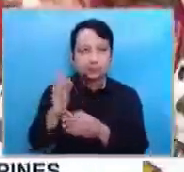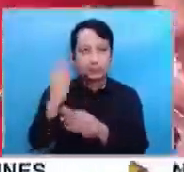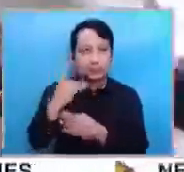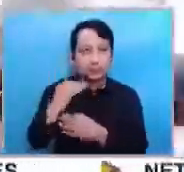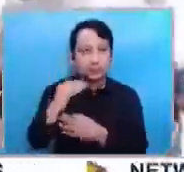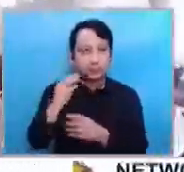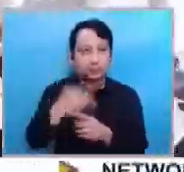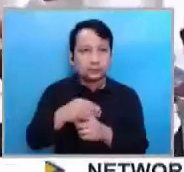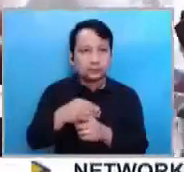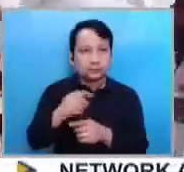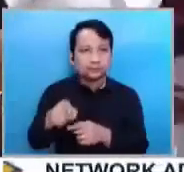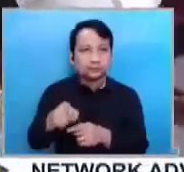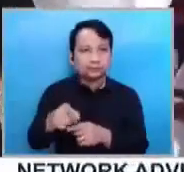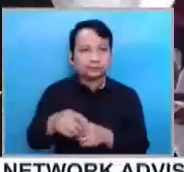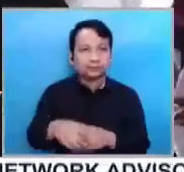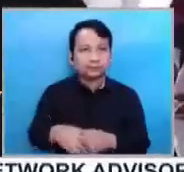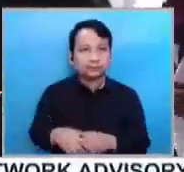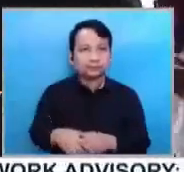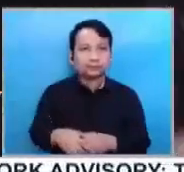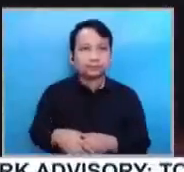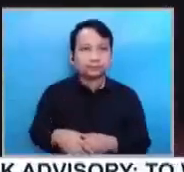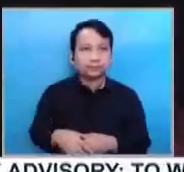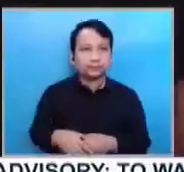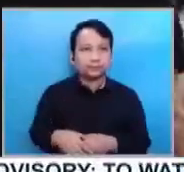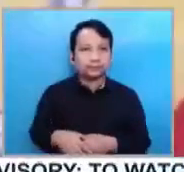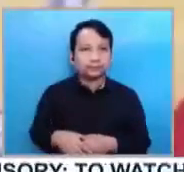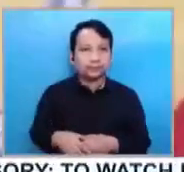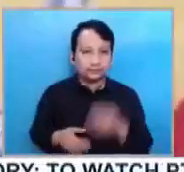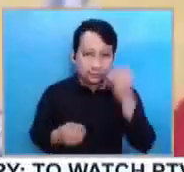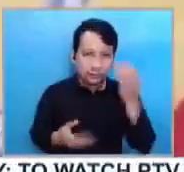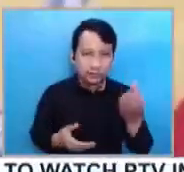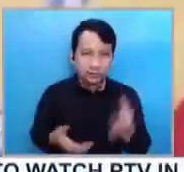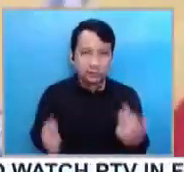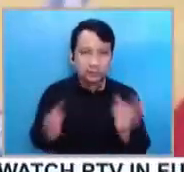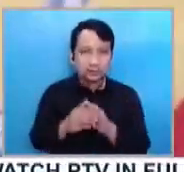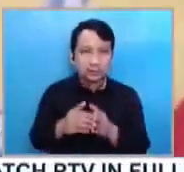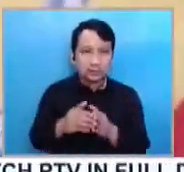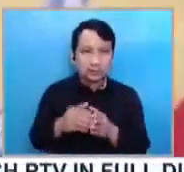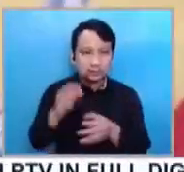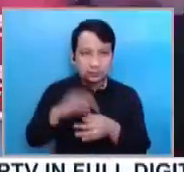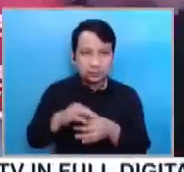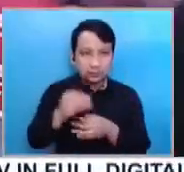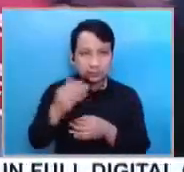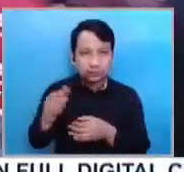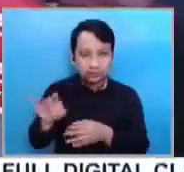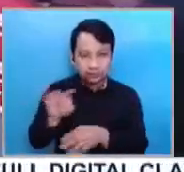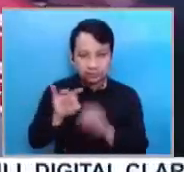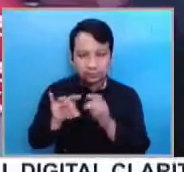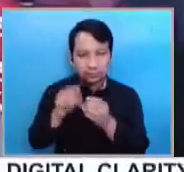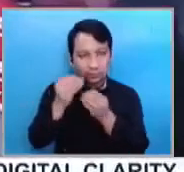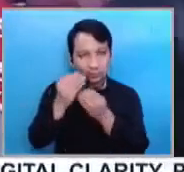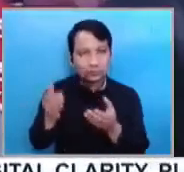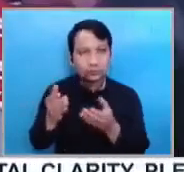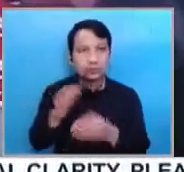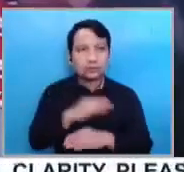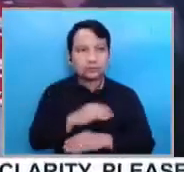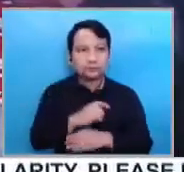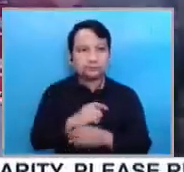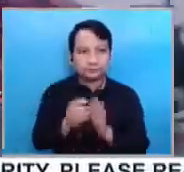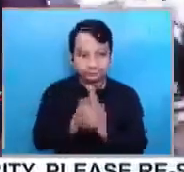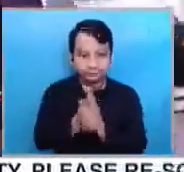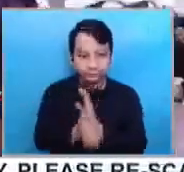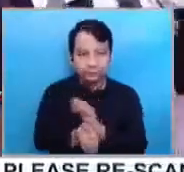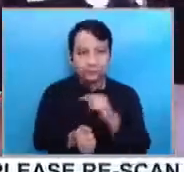Marcos. Ang Lacson-Soto tandem naman hinimok ang mga botante na piliin ang mga kandidato na may sapat na kakayahan